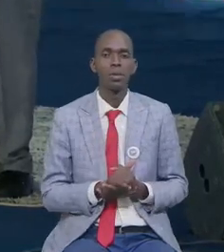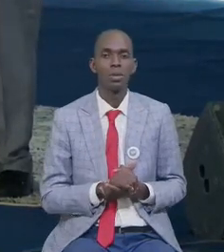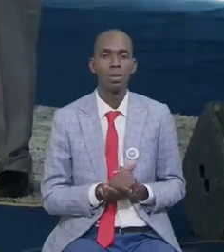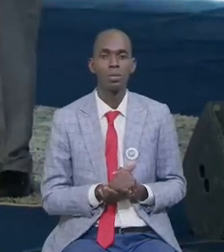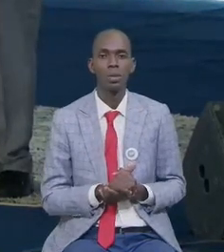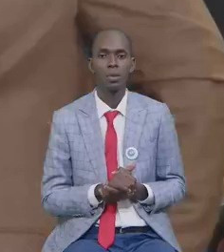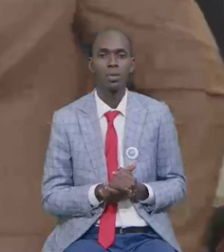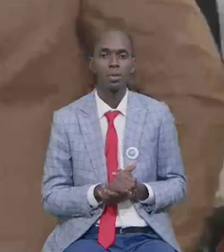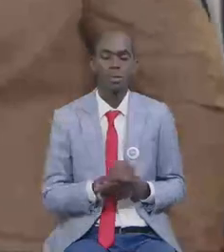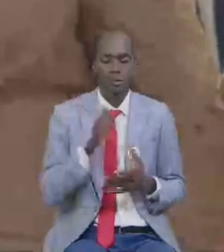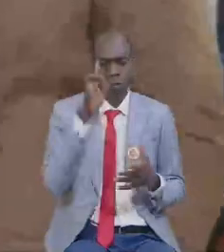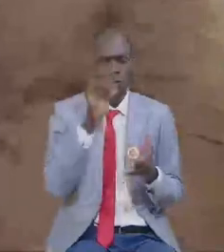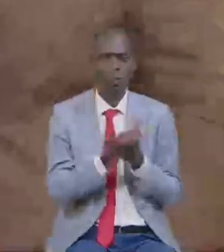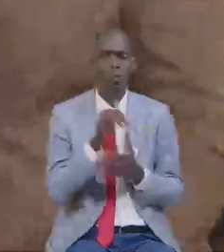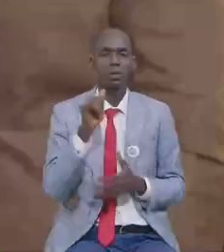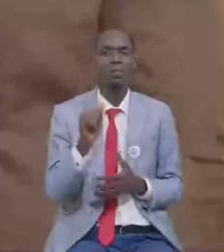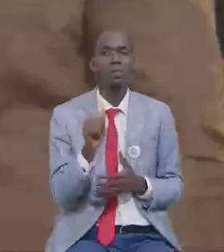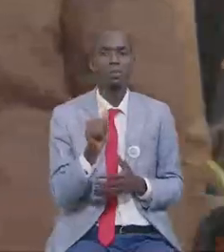Crois.